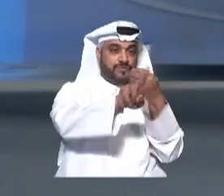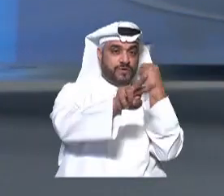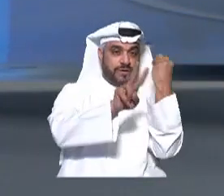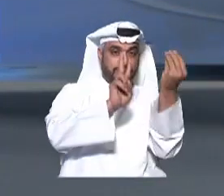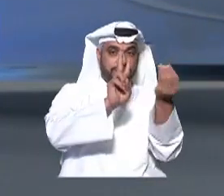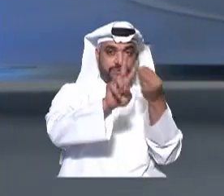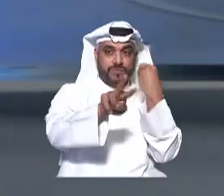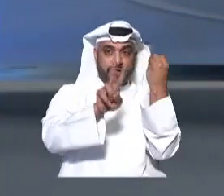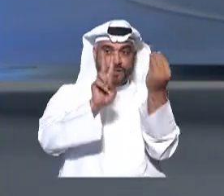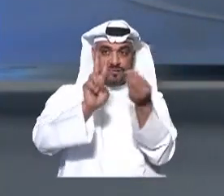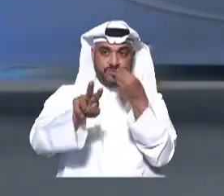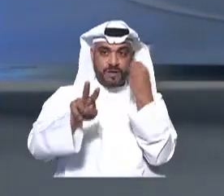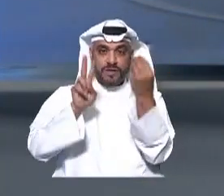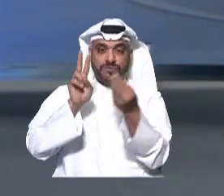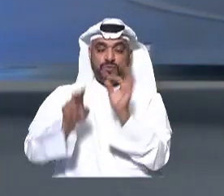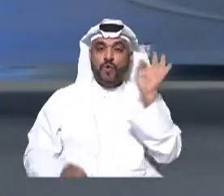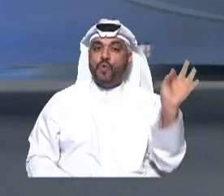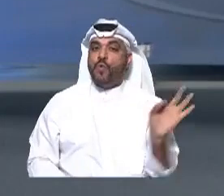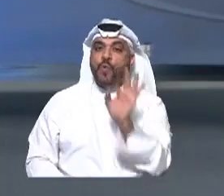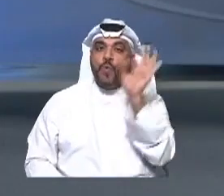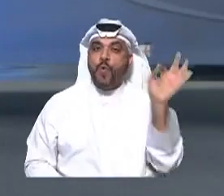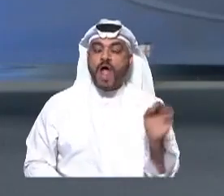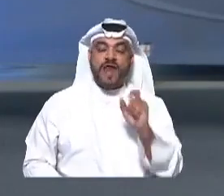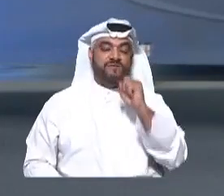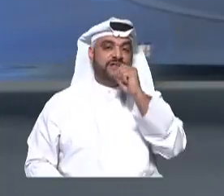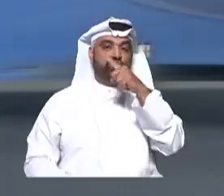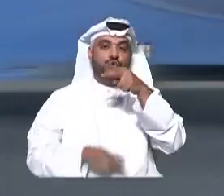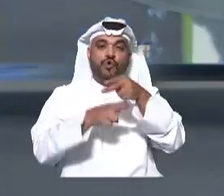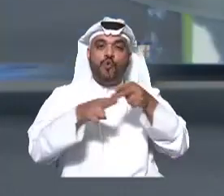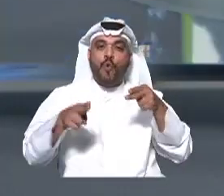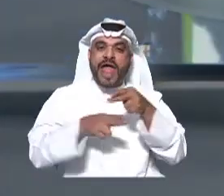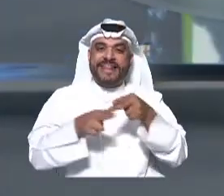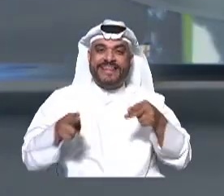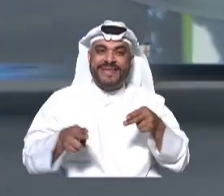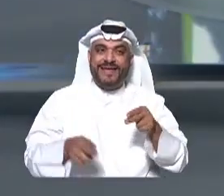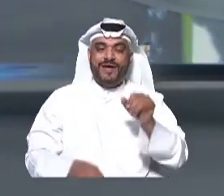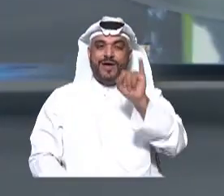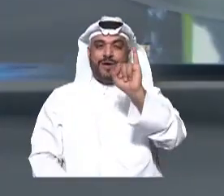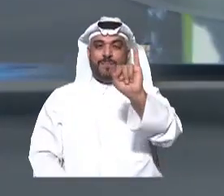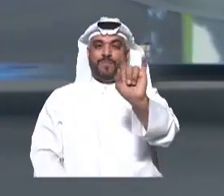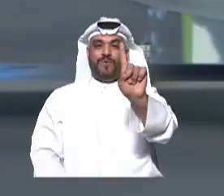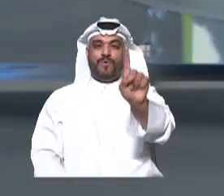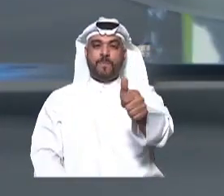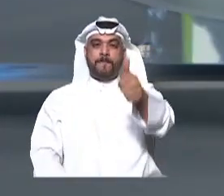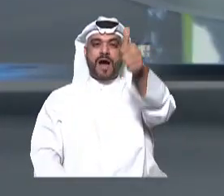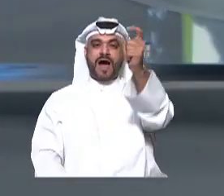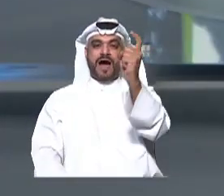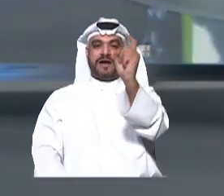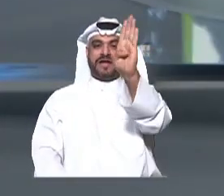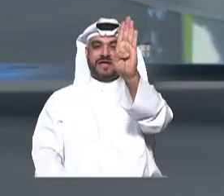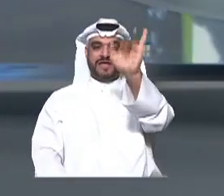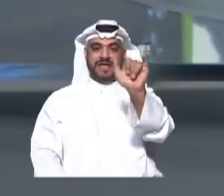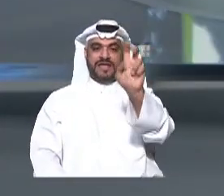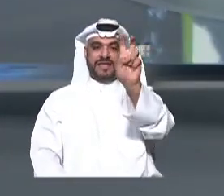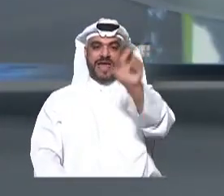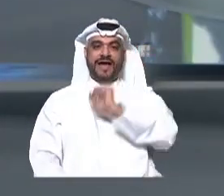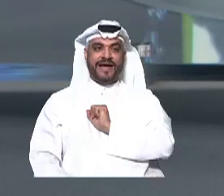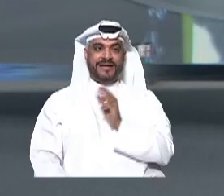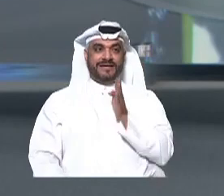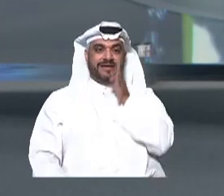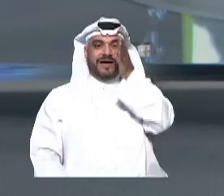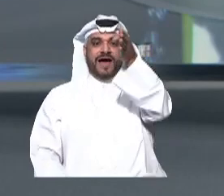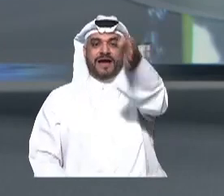لقطاع الوقاية في أسواق المباركية. نعم، اطلع الفريق المكراد خلال الجولة على خطة متابعة ورصد المباني